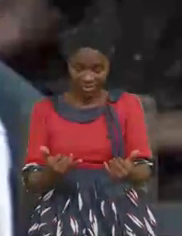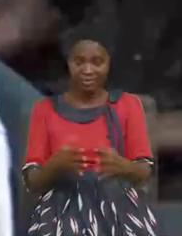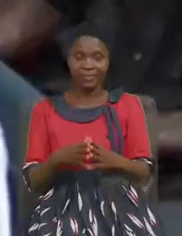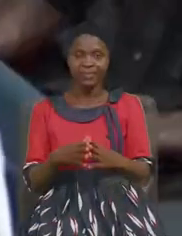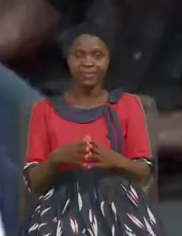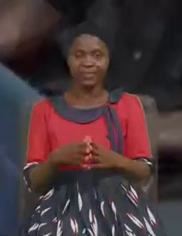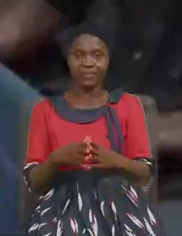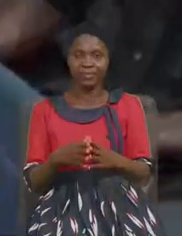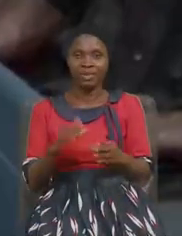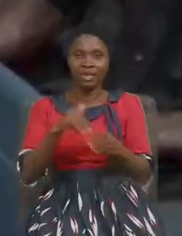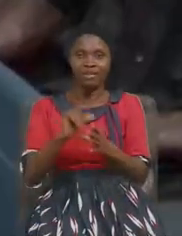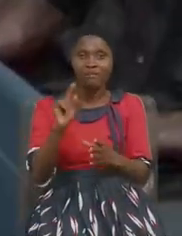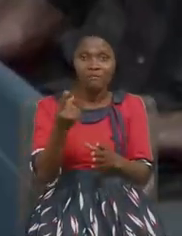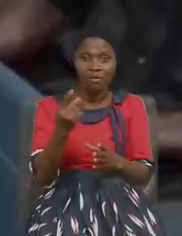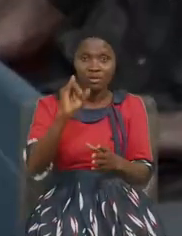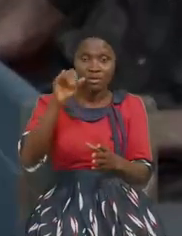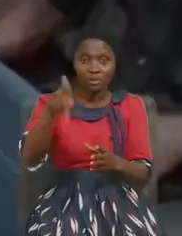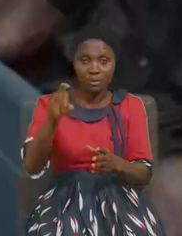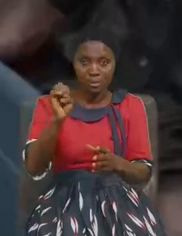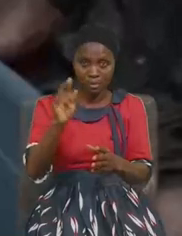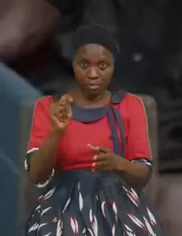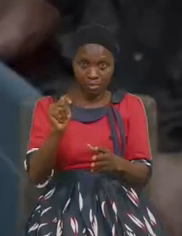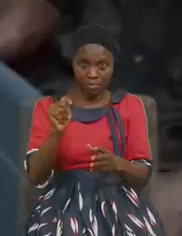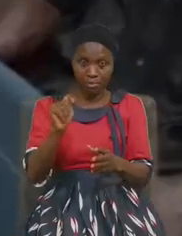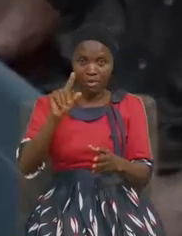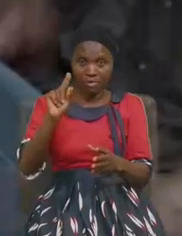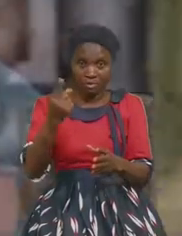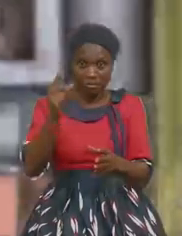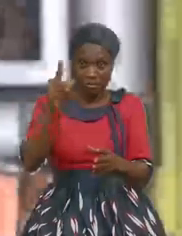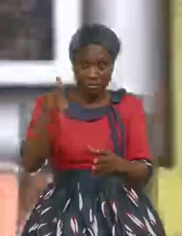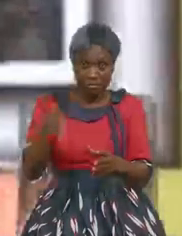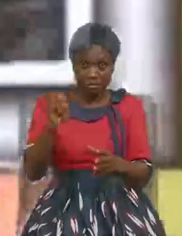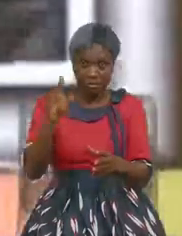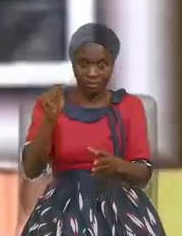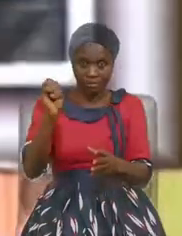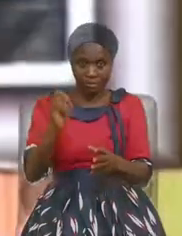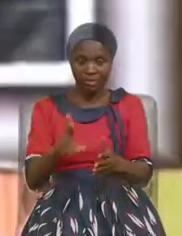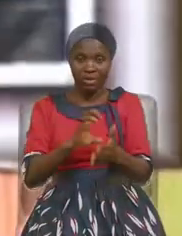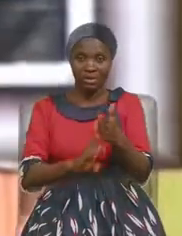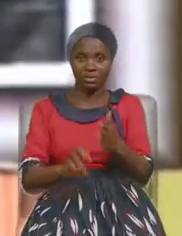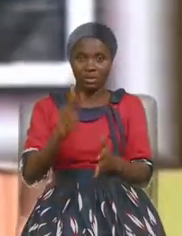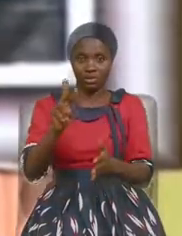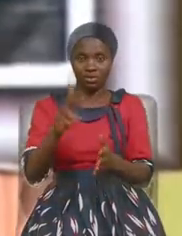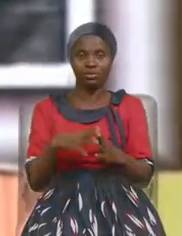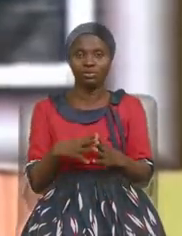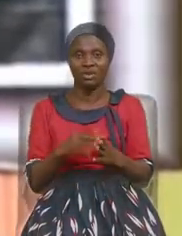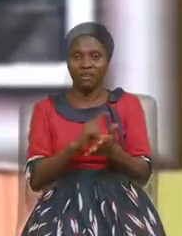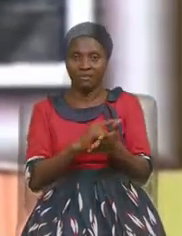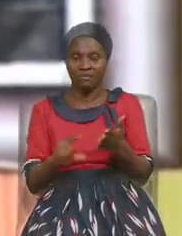au chapitre 2. 1 Pierre chapitre 2. Lisons le verset 24.